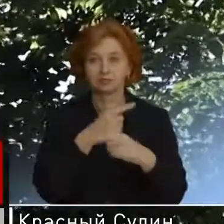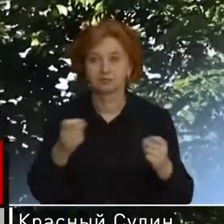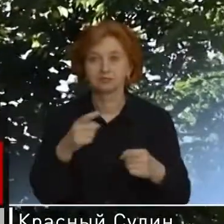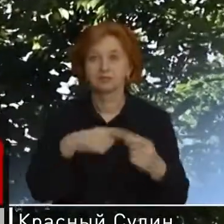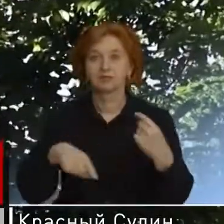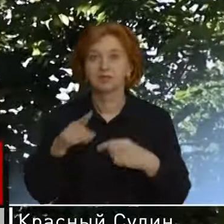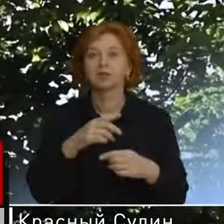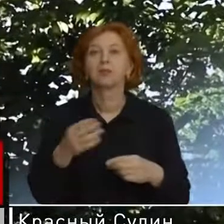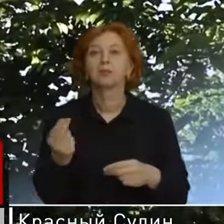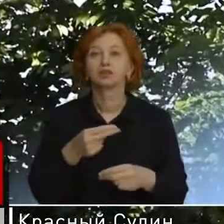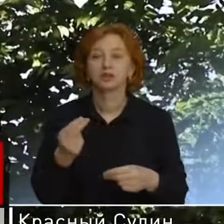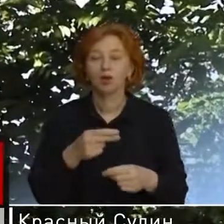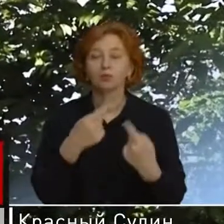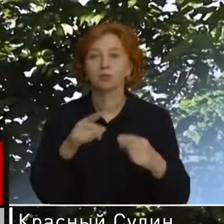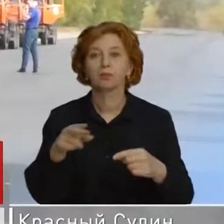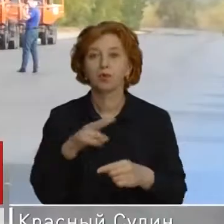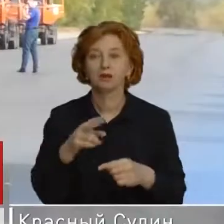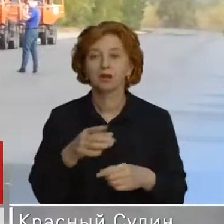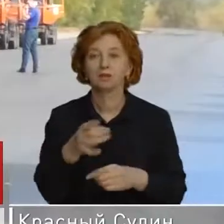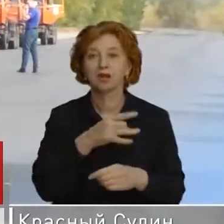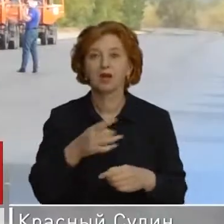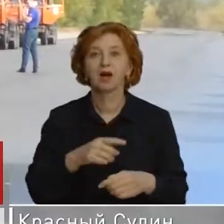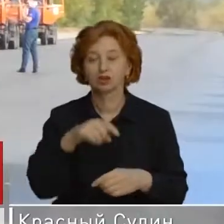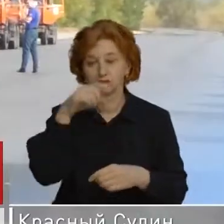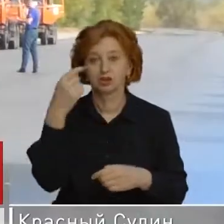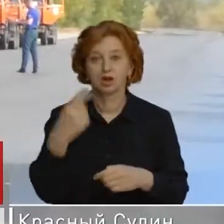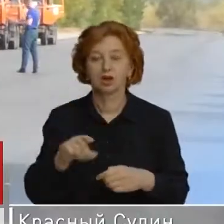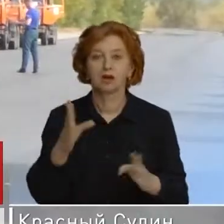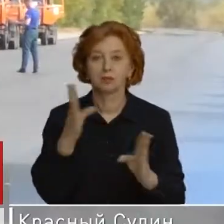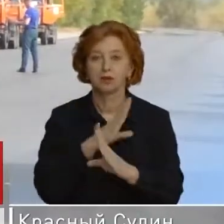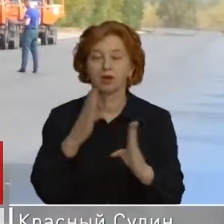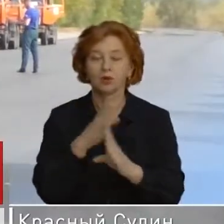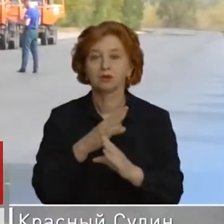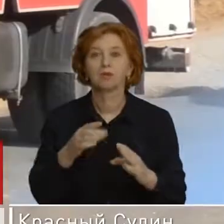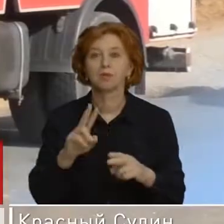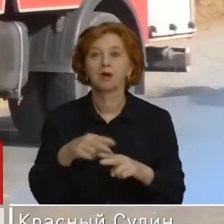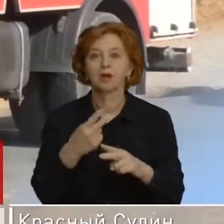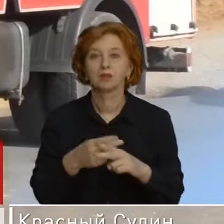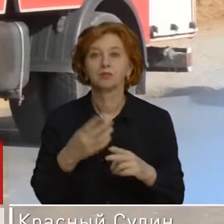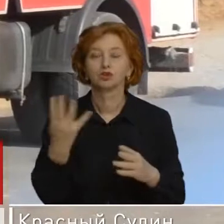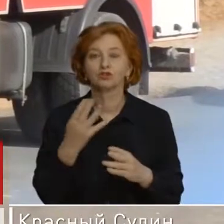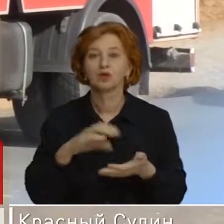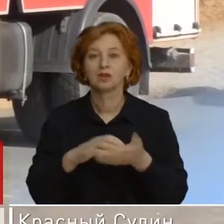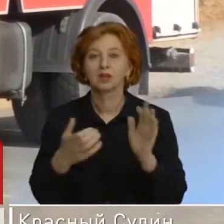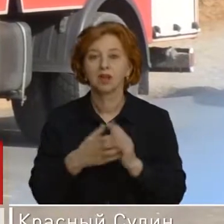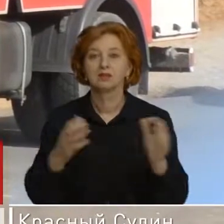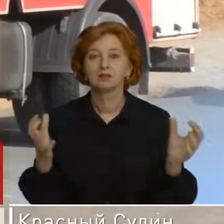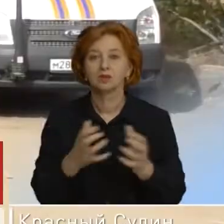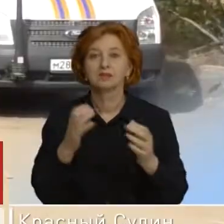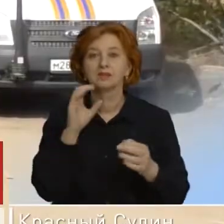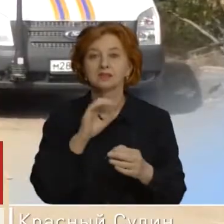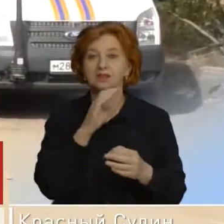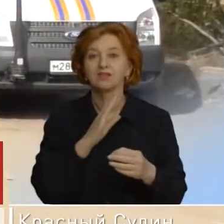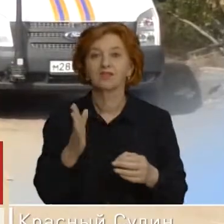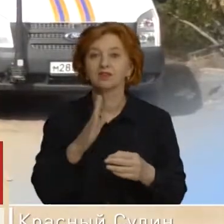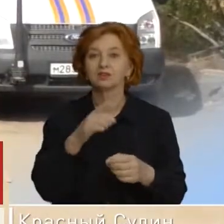Сальском, Песчинокопском и Пролетарском районах ожидается жаркая погода. Пожароопасность 4 класса сохранится в южных, северо-восточных